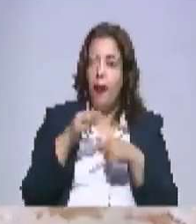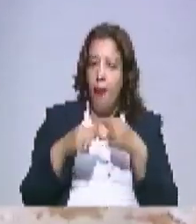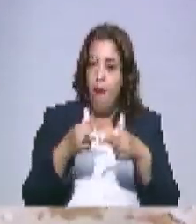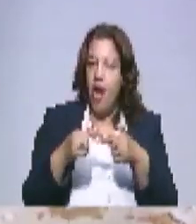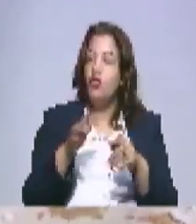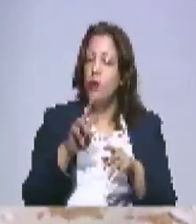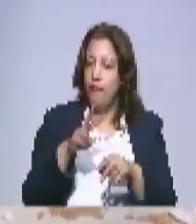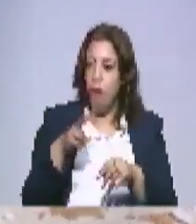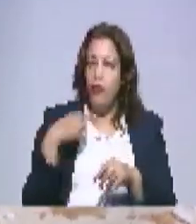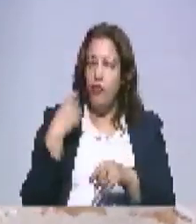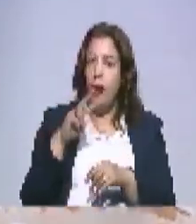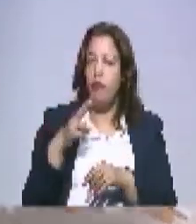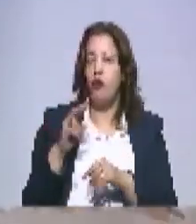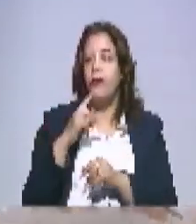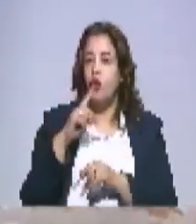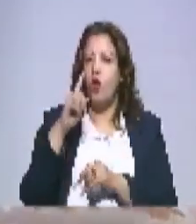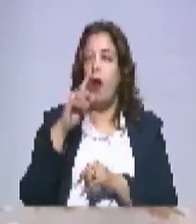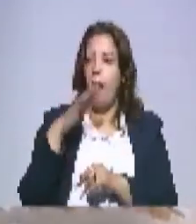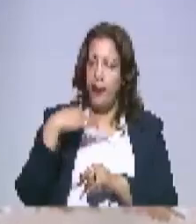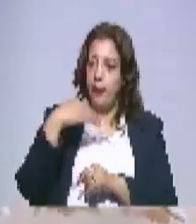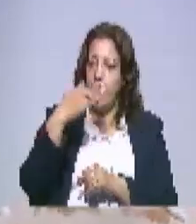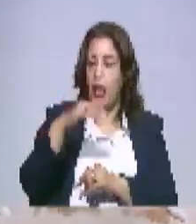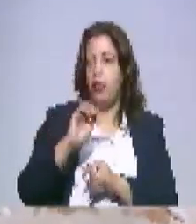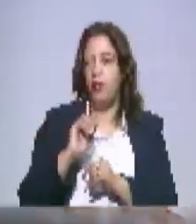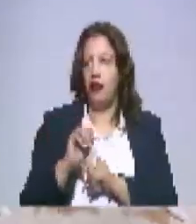هنعملها بشكل تاني خالص كده.